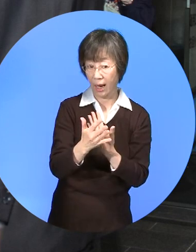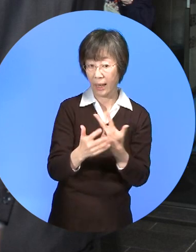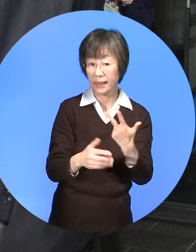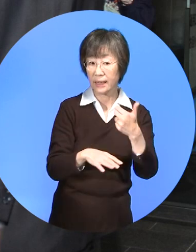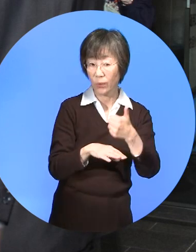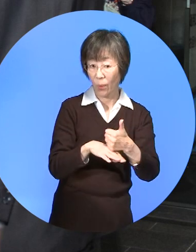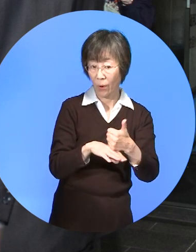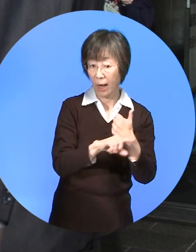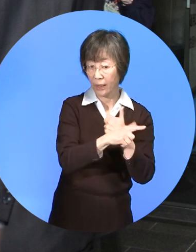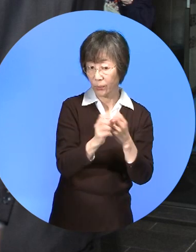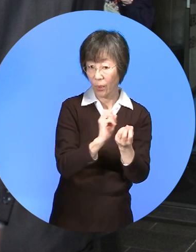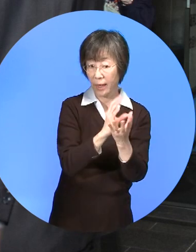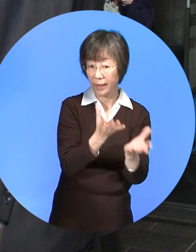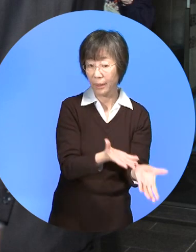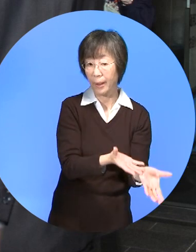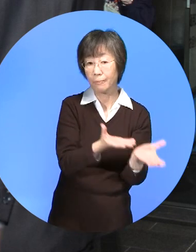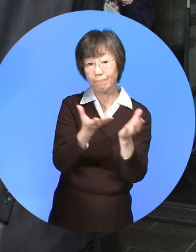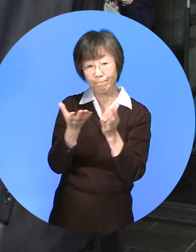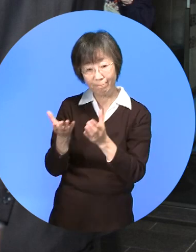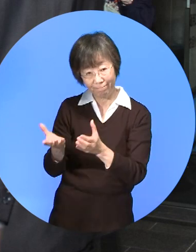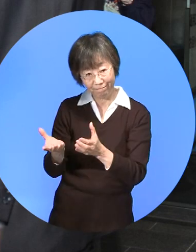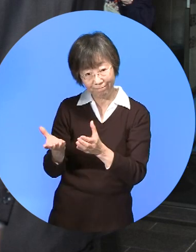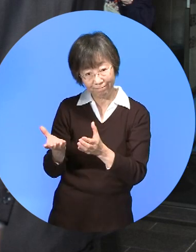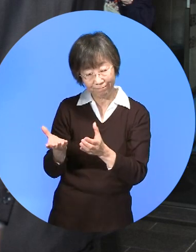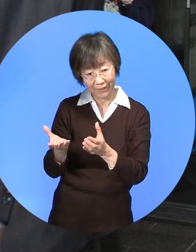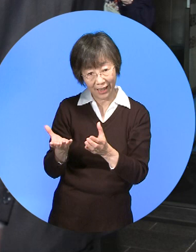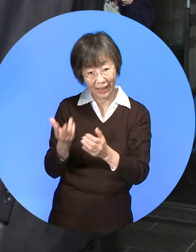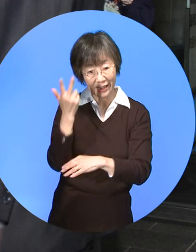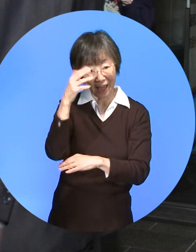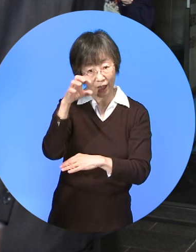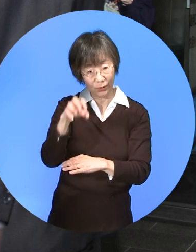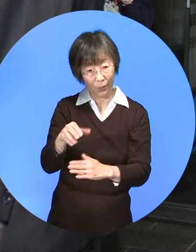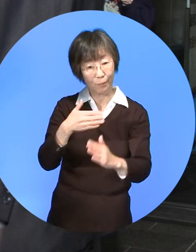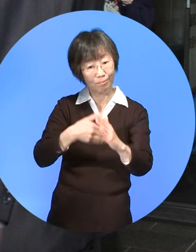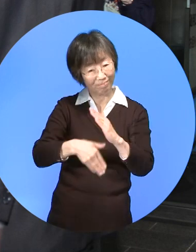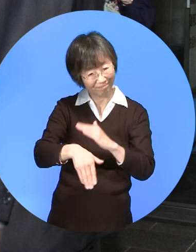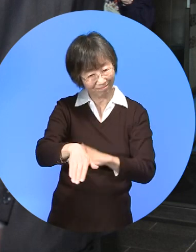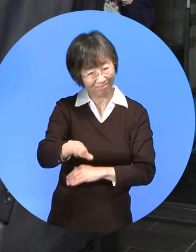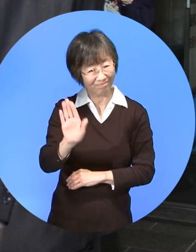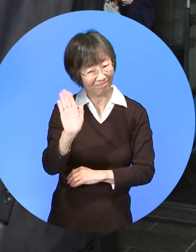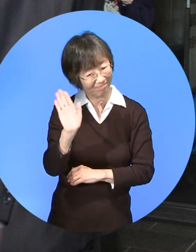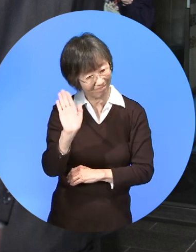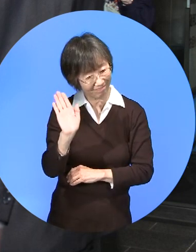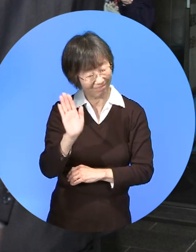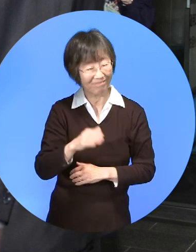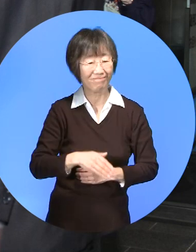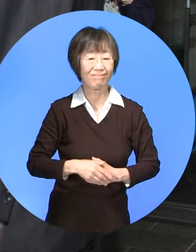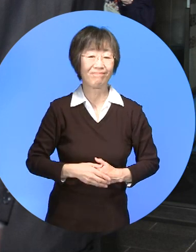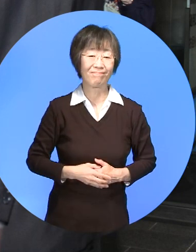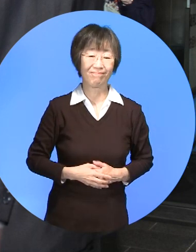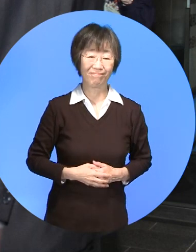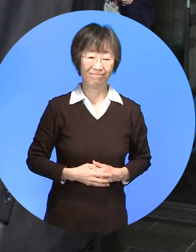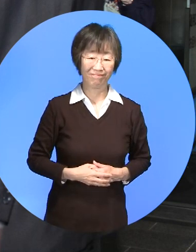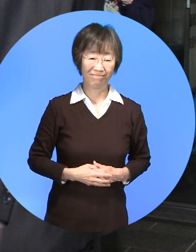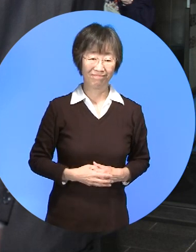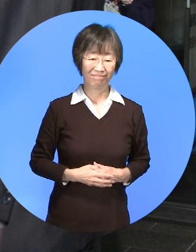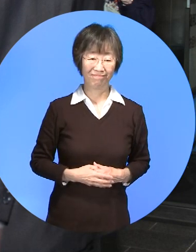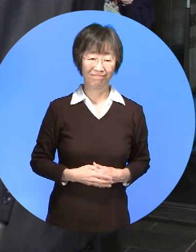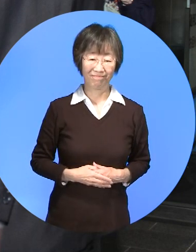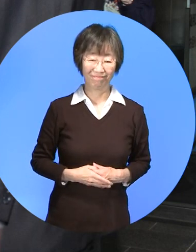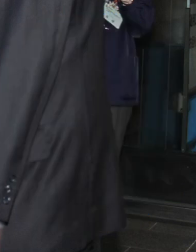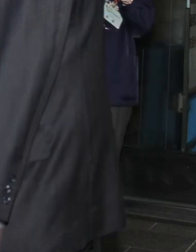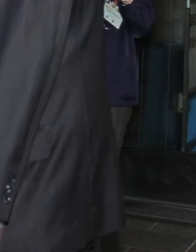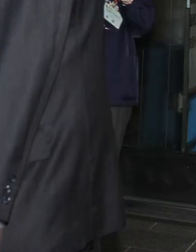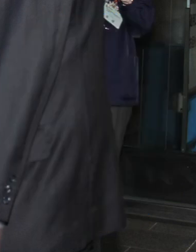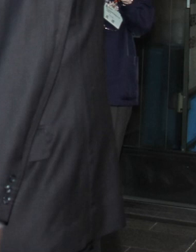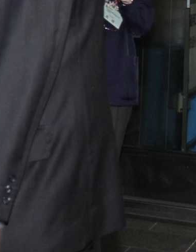式では、太田前副市長は後藤市長や職員の代表などから花束を受け取り、市職員、市議